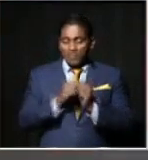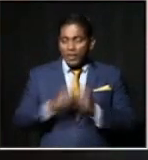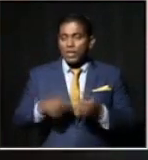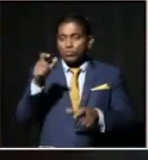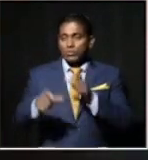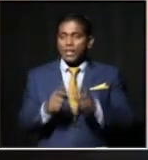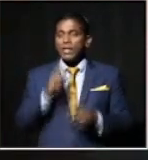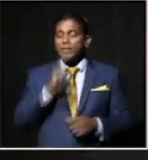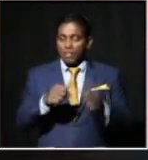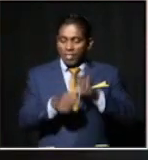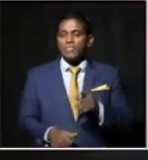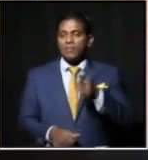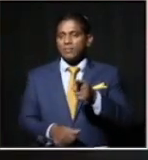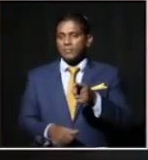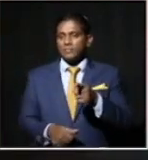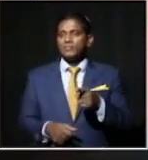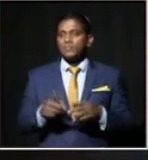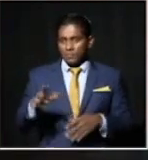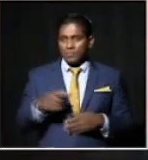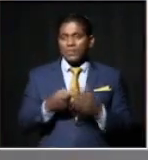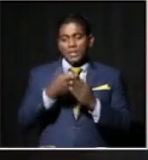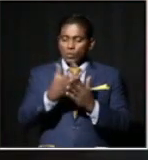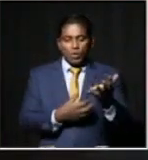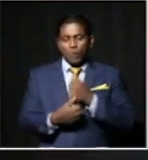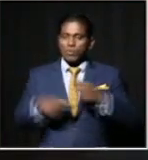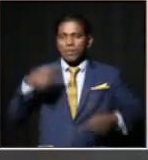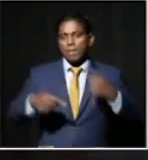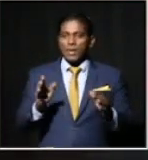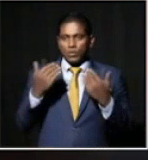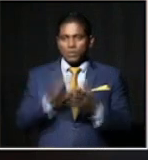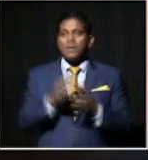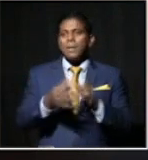බඩට ගහන්න. වාර්තා වෙනකන් අපි විවාදය ආරම්භ කරුවේ හැන්දෑවට. ජනතාව පොඩක් ඉන්න. ජනතාව පොඩක් ඉන්න.